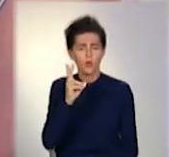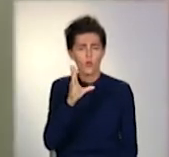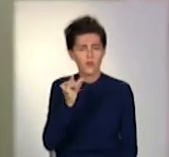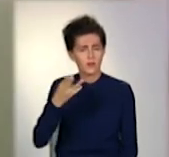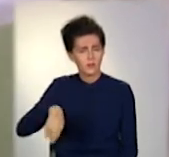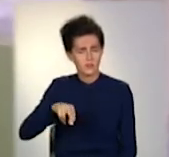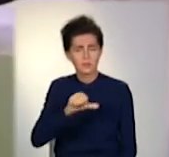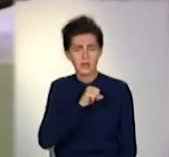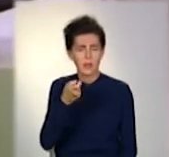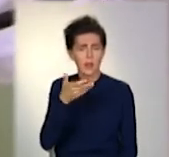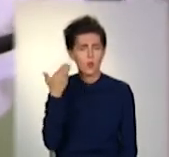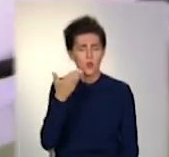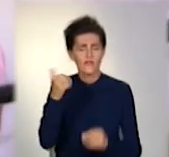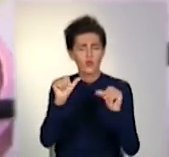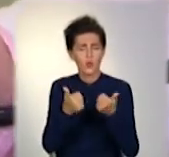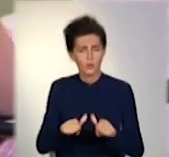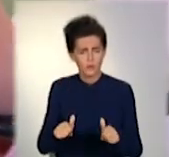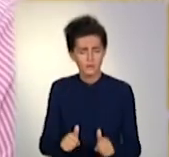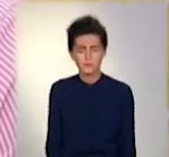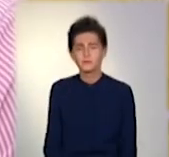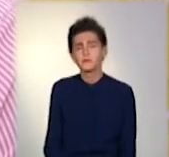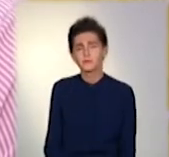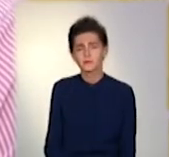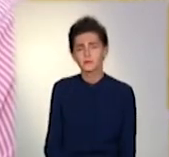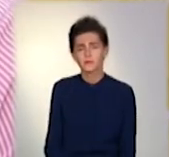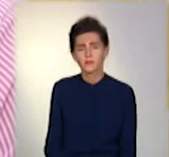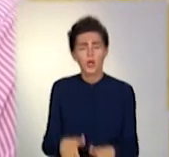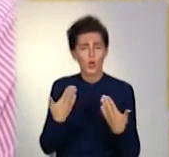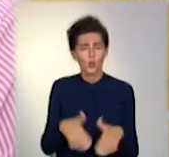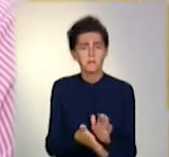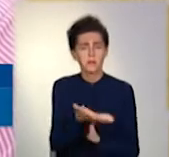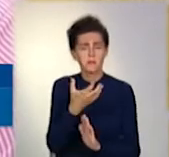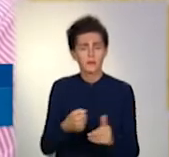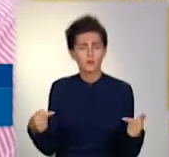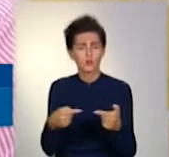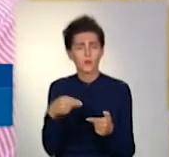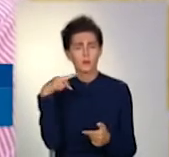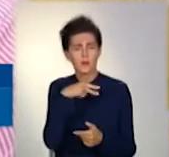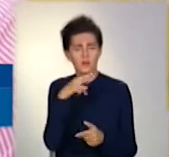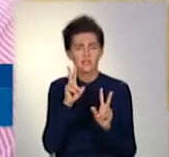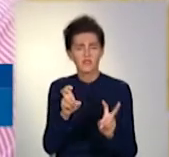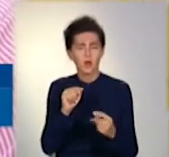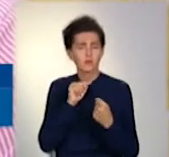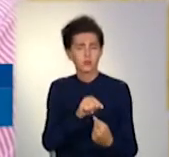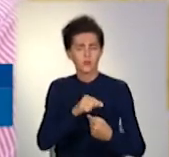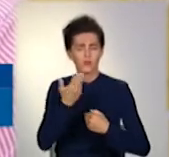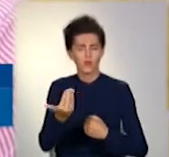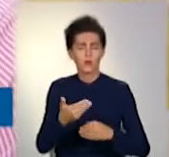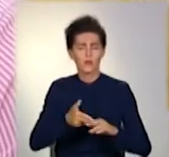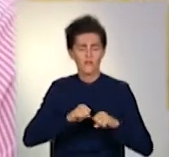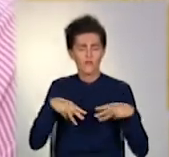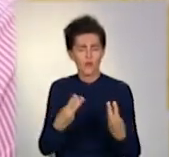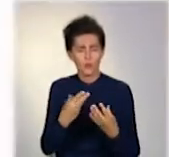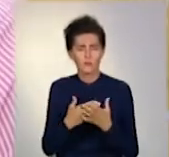у більш легкій формі. Они уже принимают определенные препараты, так скажем, противовоспалительные препараты,